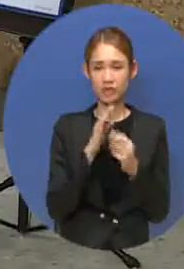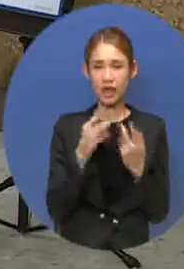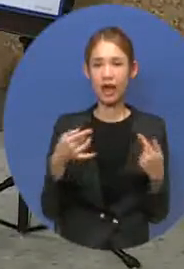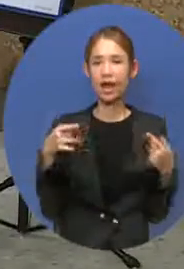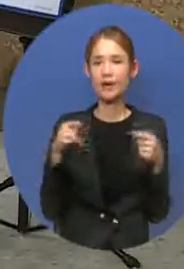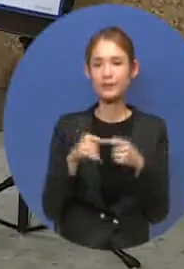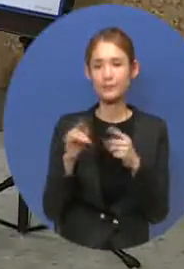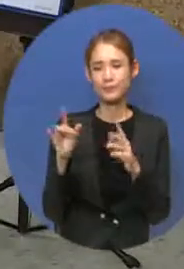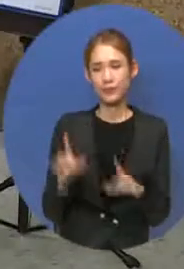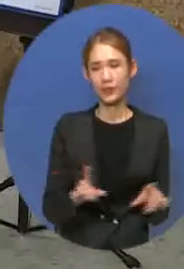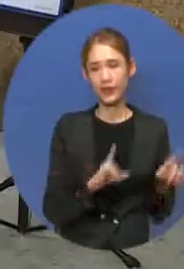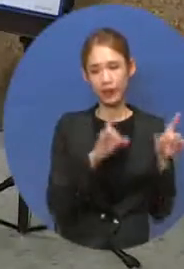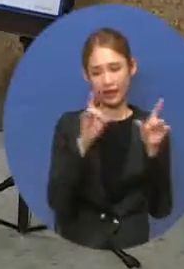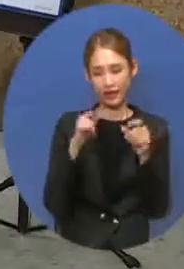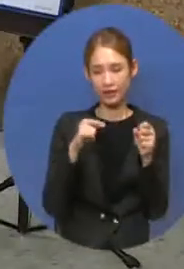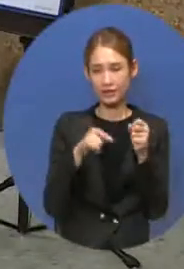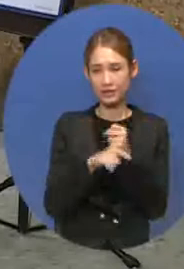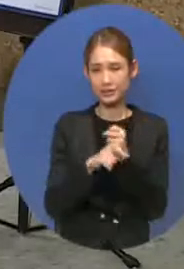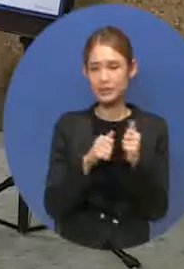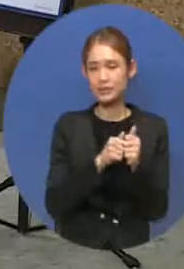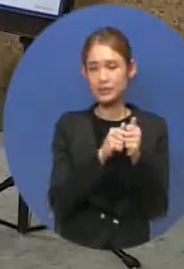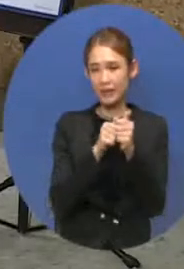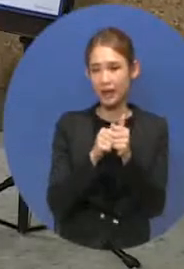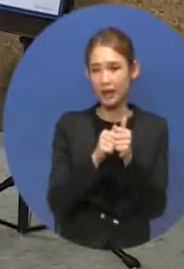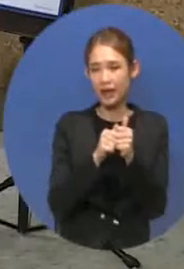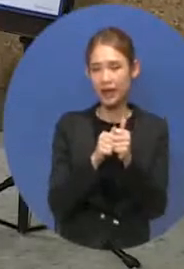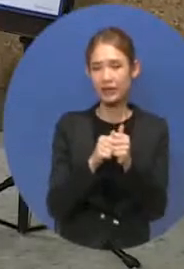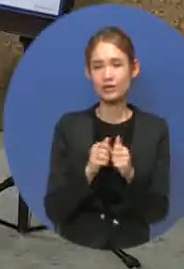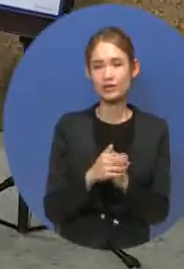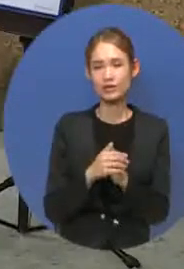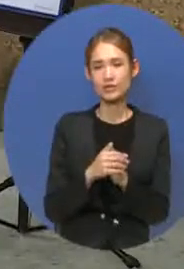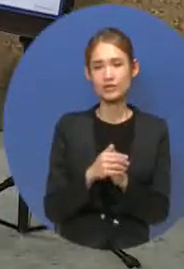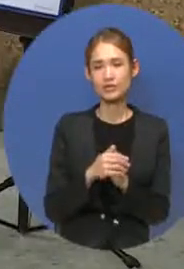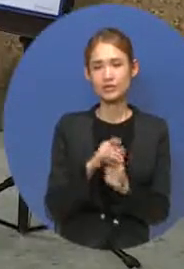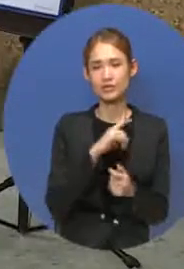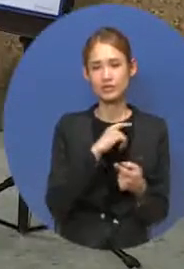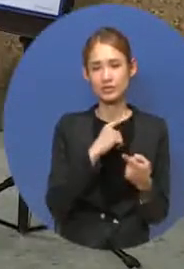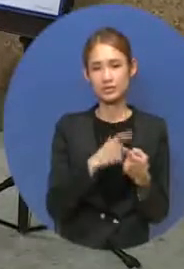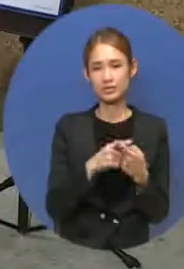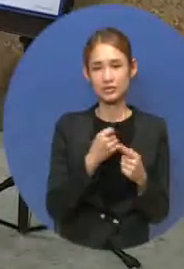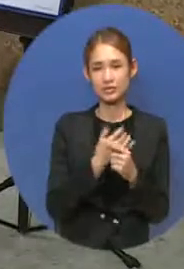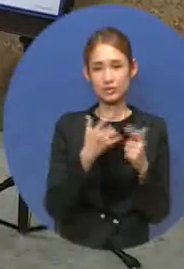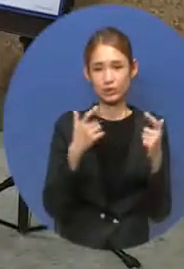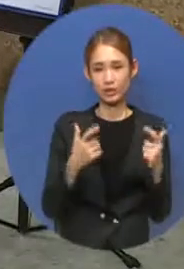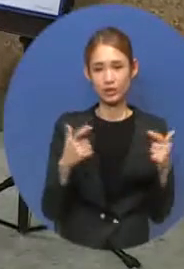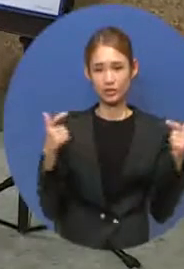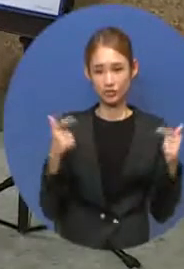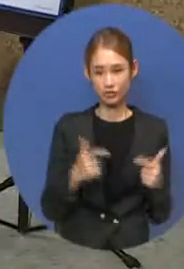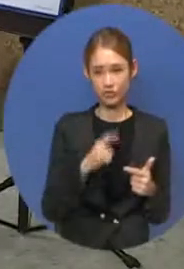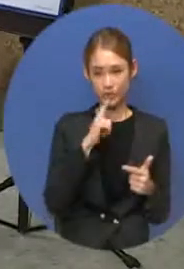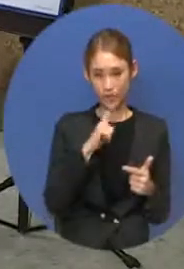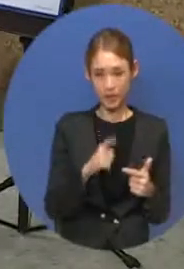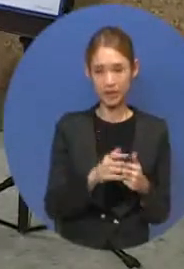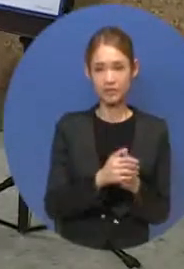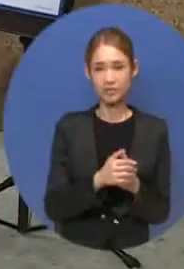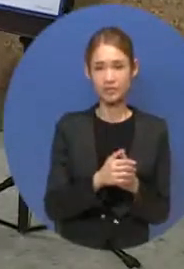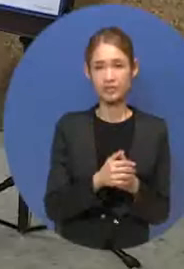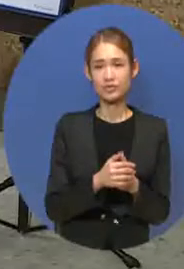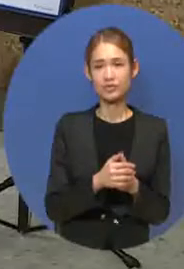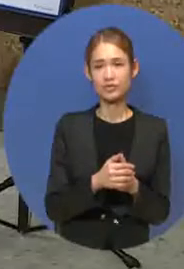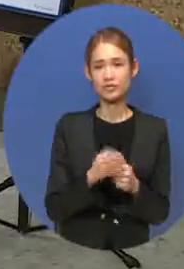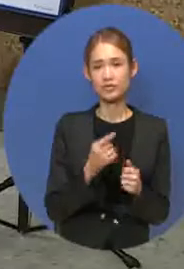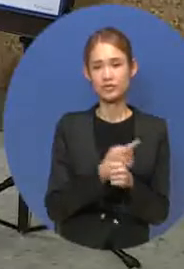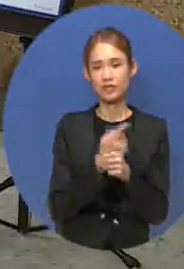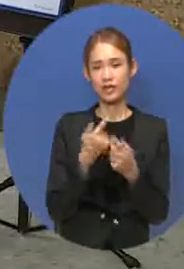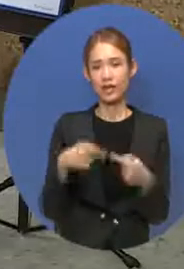함께 한다는 의미로 동행, 지금 그 네이밍 자체는 동작구에서 행복하기의 줄임말이긴 하지만 같이 함께